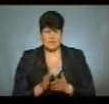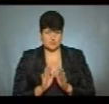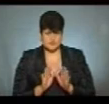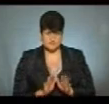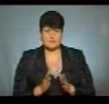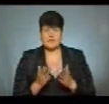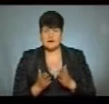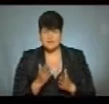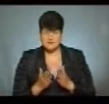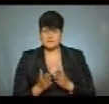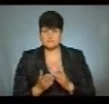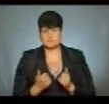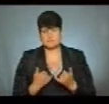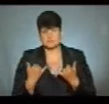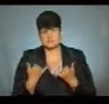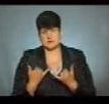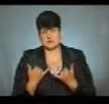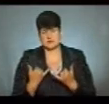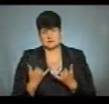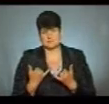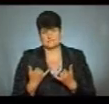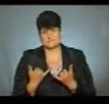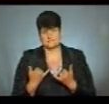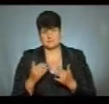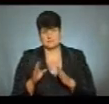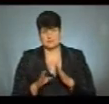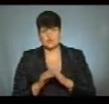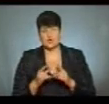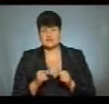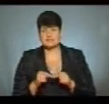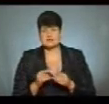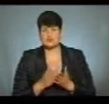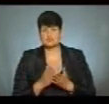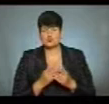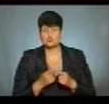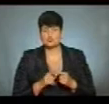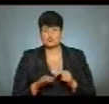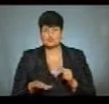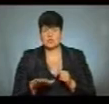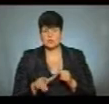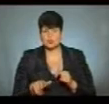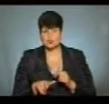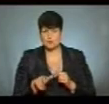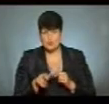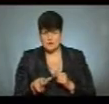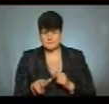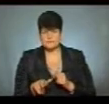але, значить, ми зараз підрядну організацію, яка обслуговує дану ділянку дороги, значить, вони вийшли